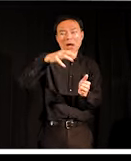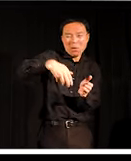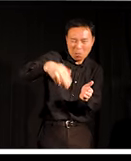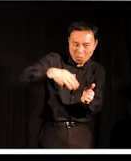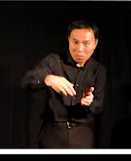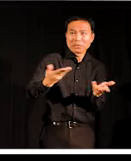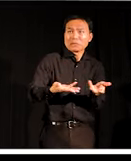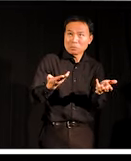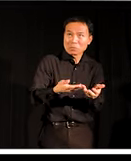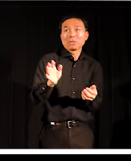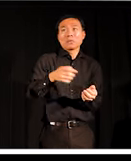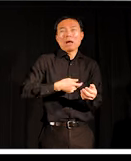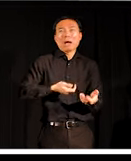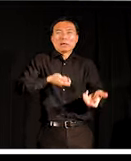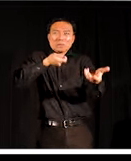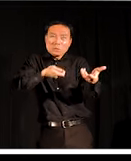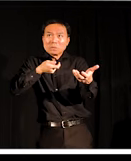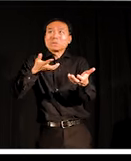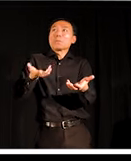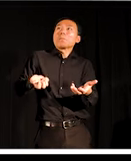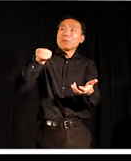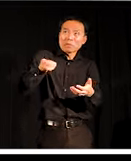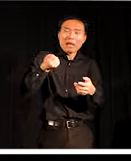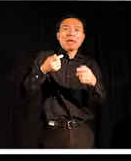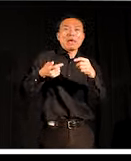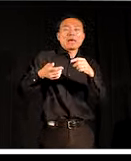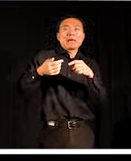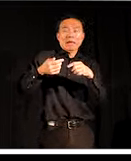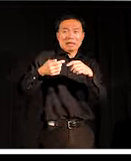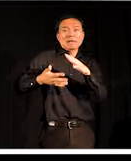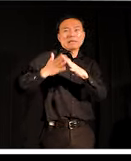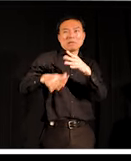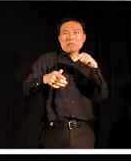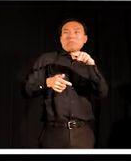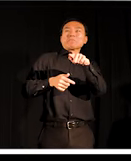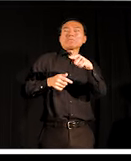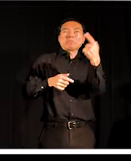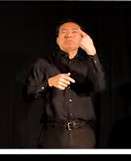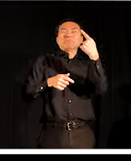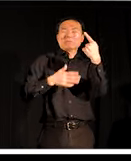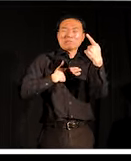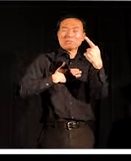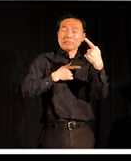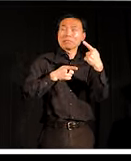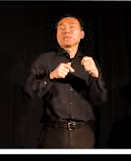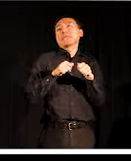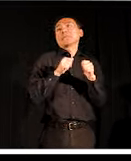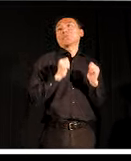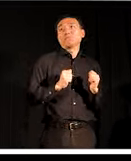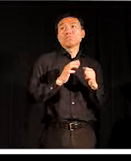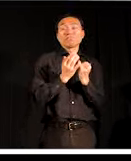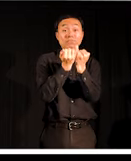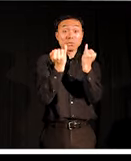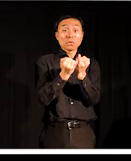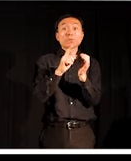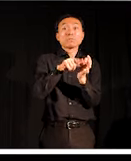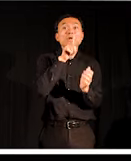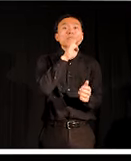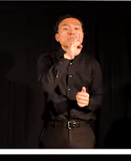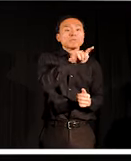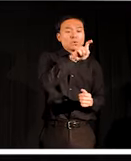は銃を持たされて戦いに参加させられたものもいます女子は15歳から